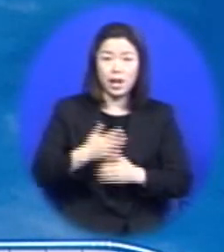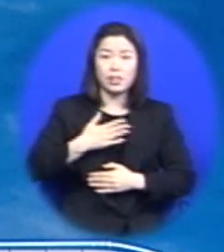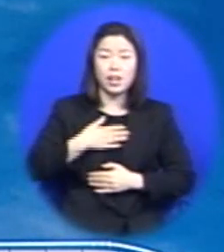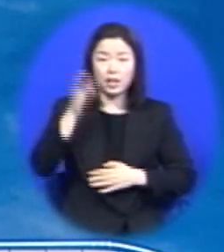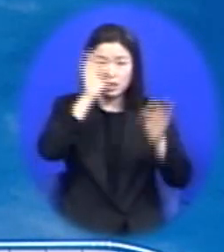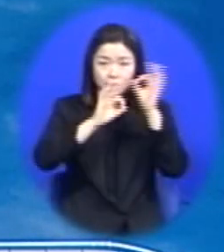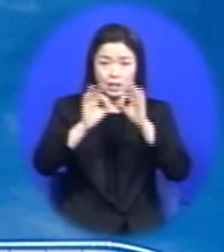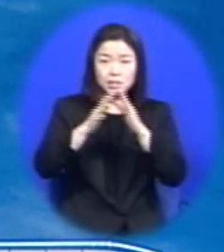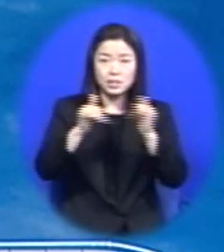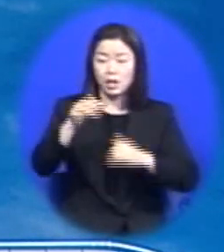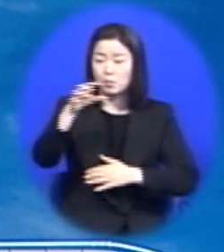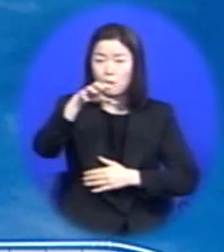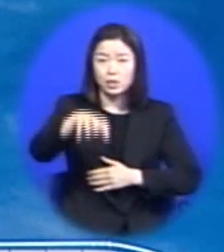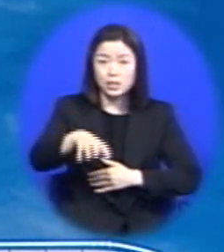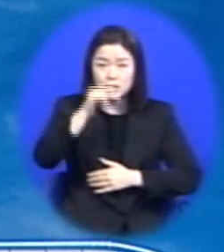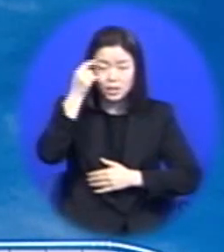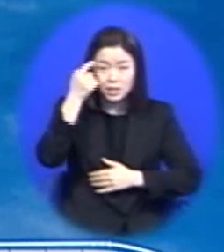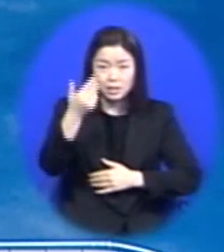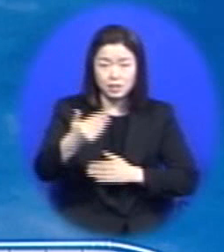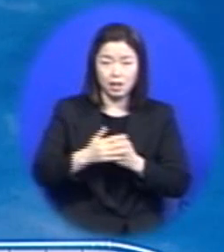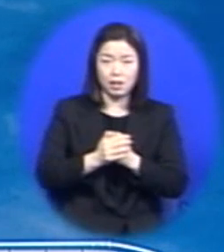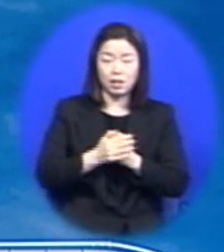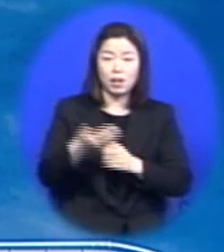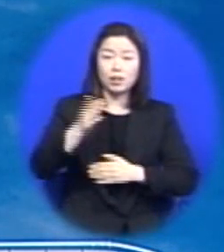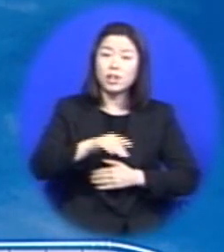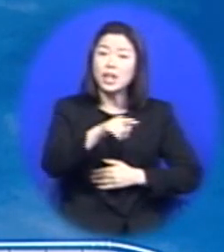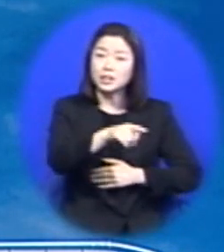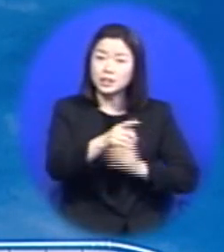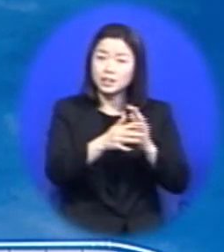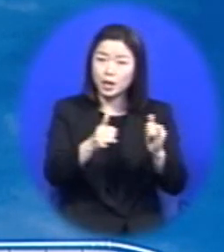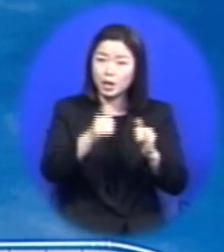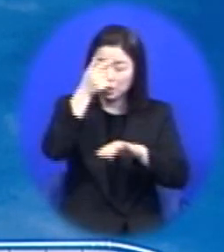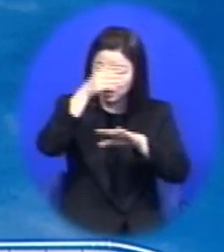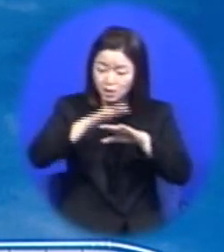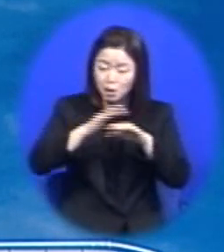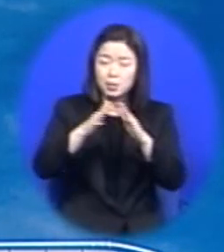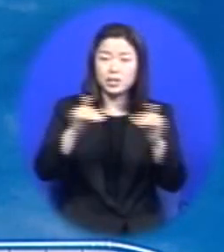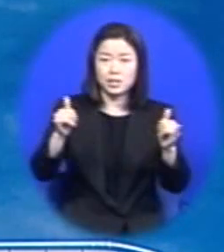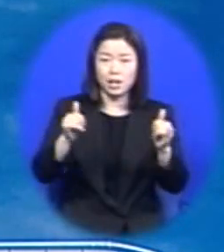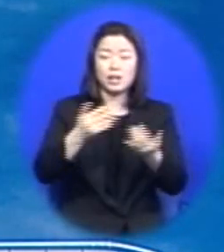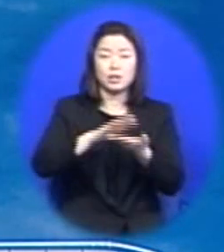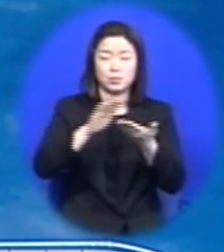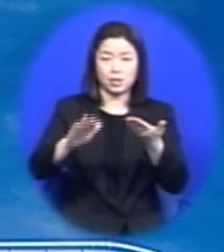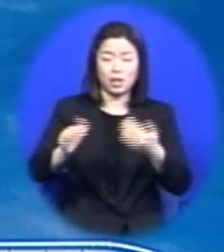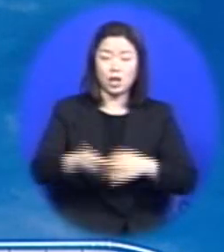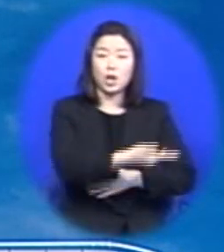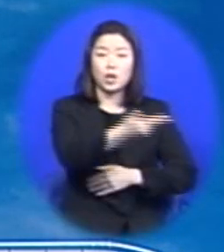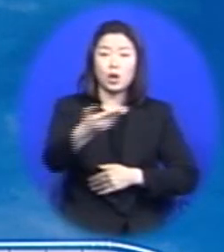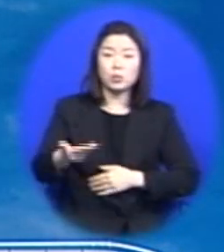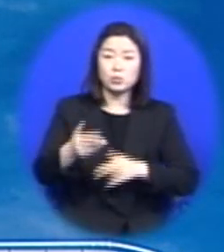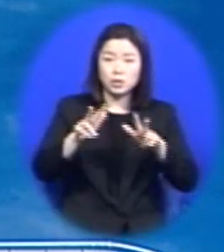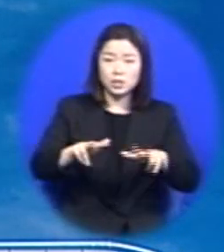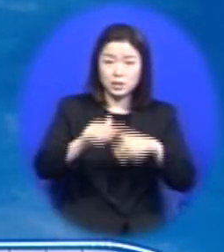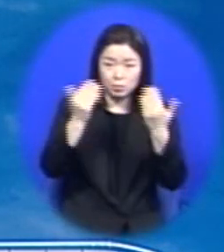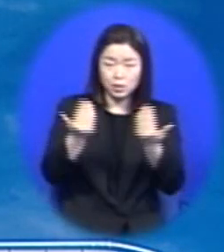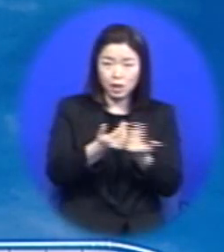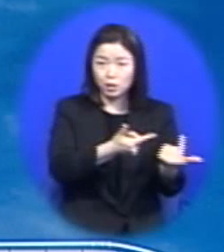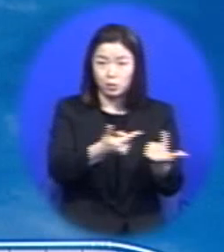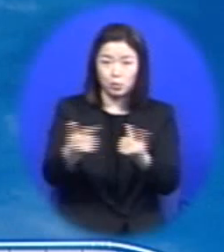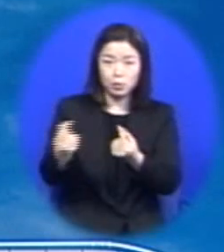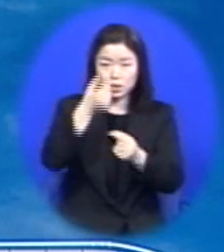있을까? 근데 그 사람이 예배자입니다. 예배자. 여러분도 지금 다 예배를 드리시는데